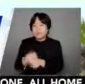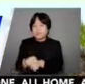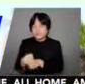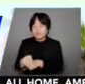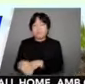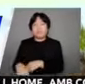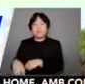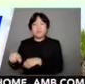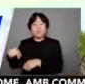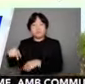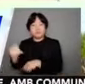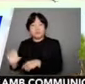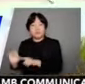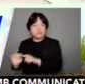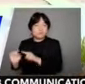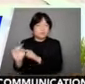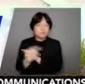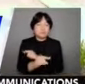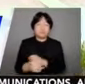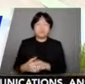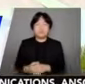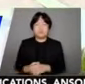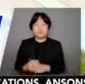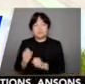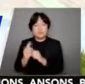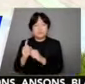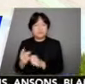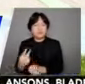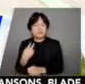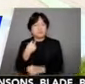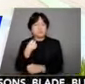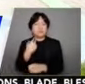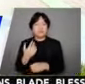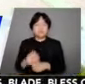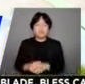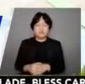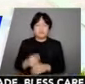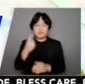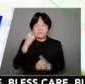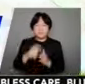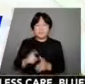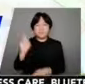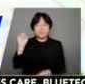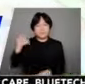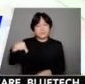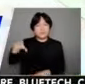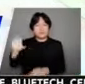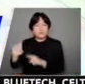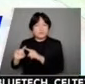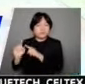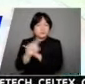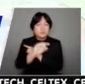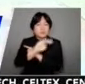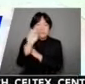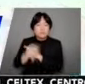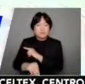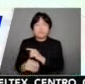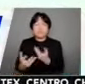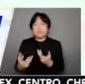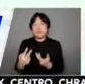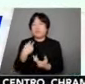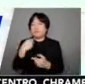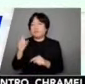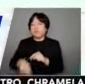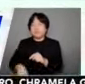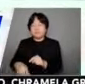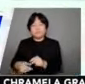likod ko raffi ito yung Quezon Avenue galing Quezon City papunta sana ito ng Maynila Pero Ayan oh wala ng galawan dahil talaga